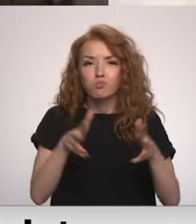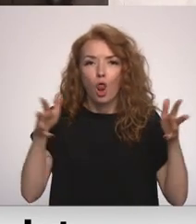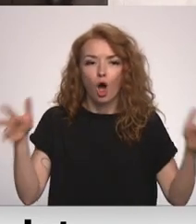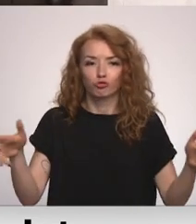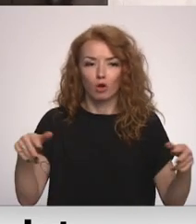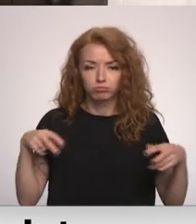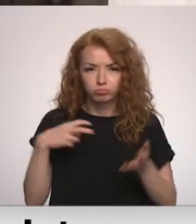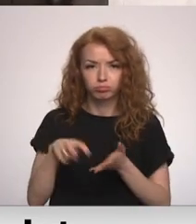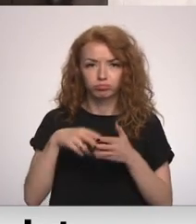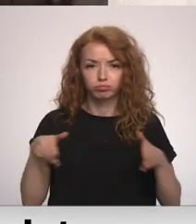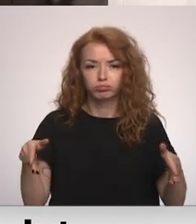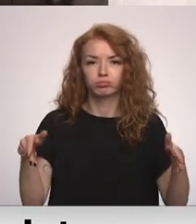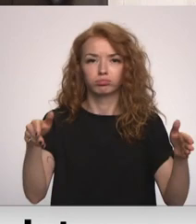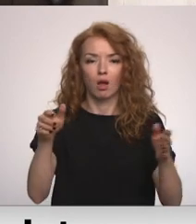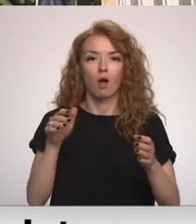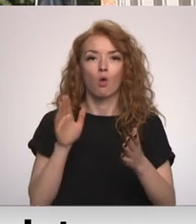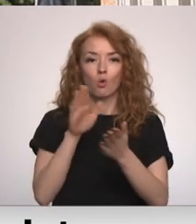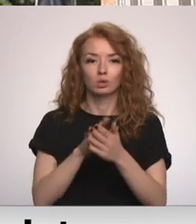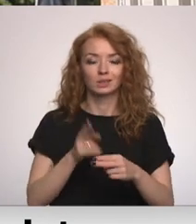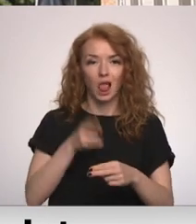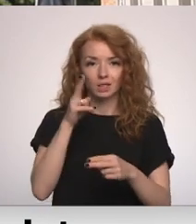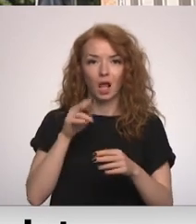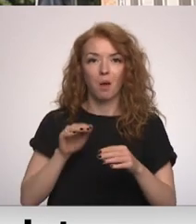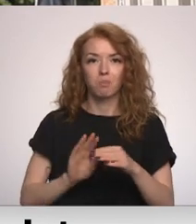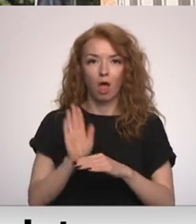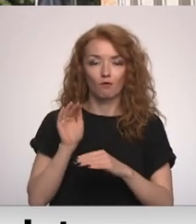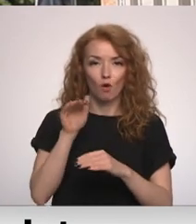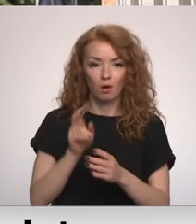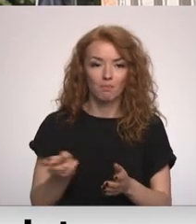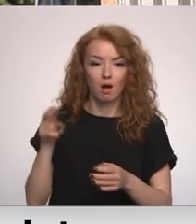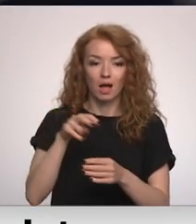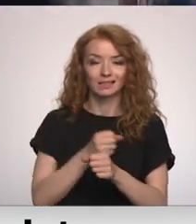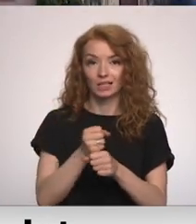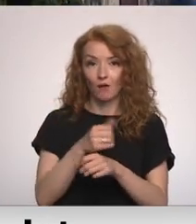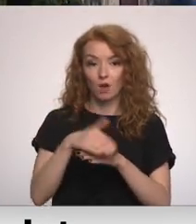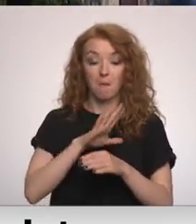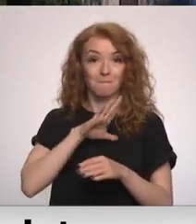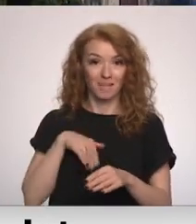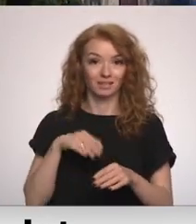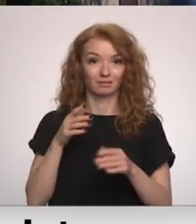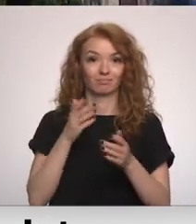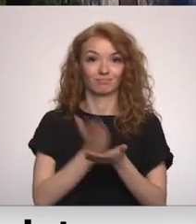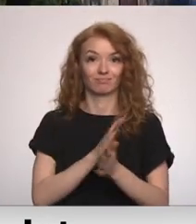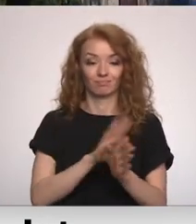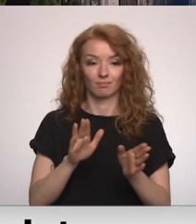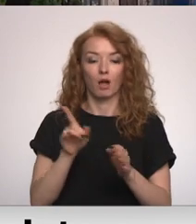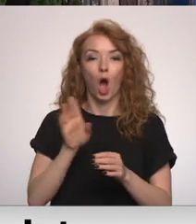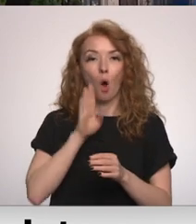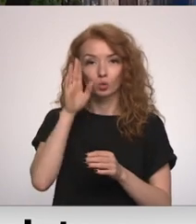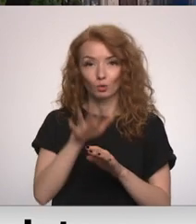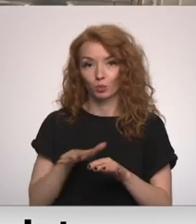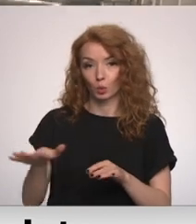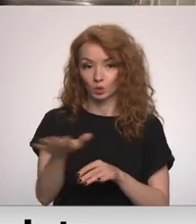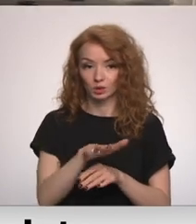ietves. Uzeja uz dzelzceļa platformām Dzirnavu ielā tagad pēc pabeigšanas būs šajā austrumpusē, ja, tad